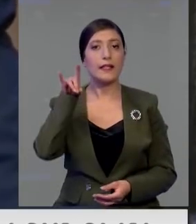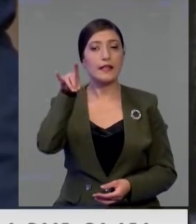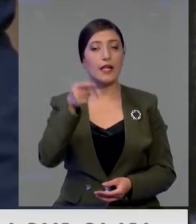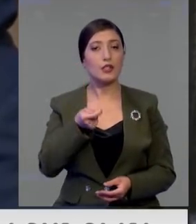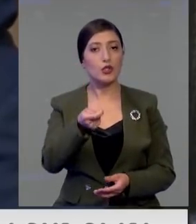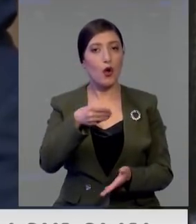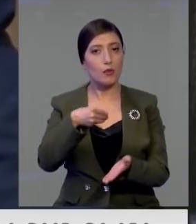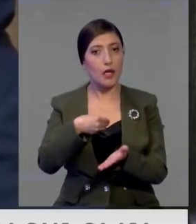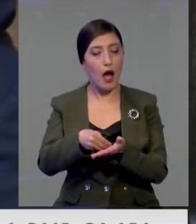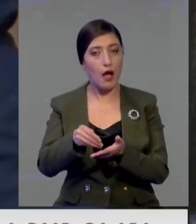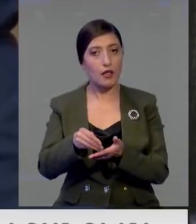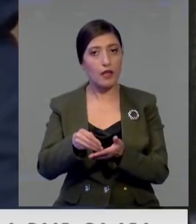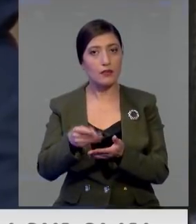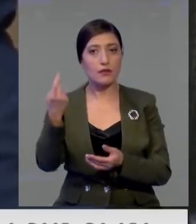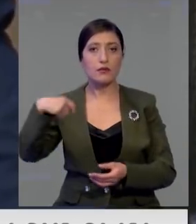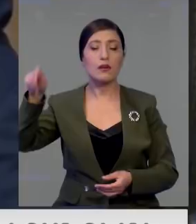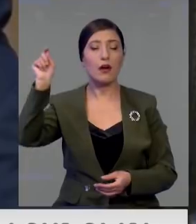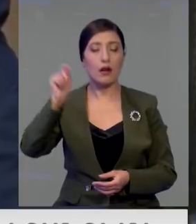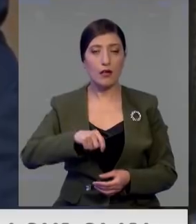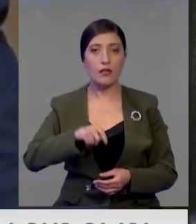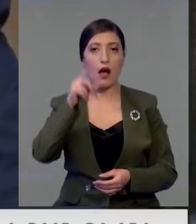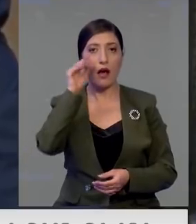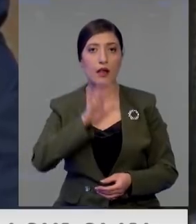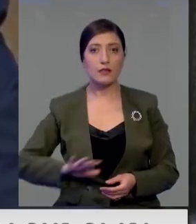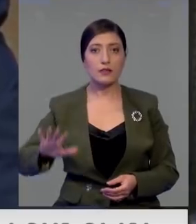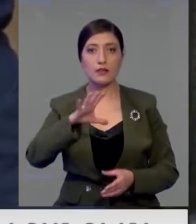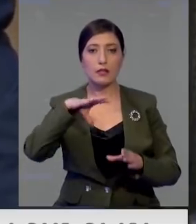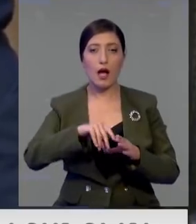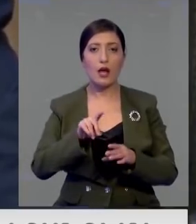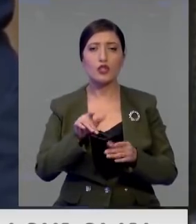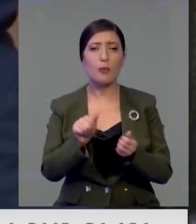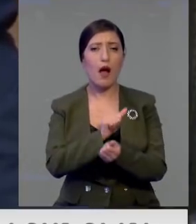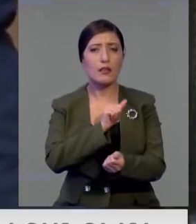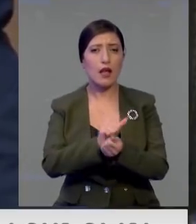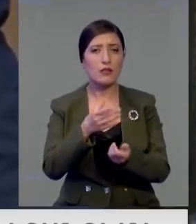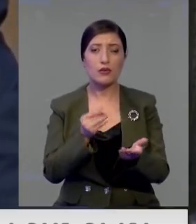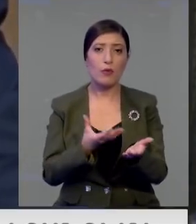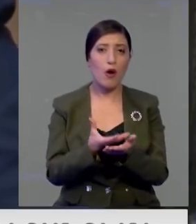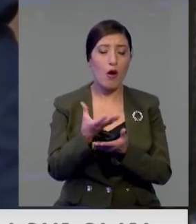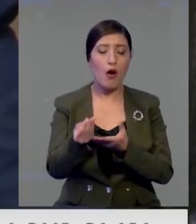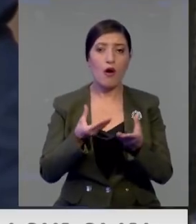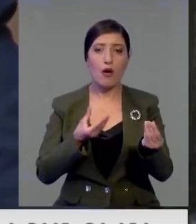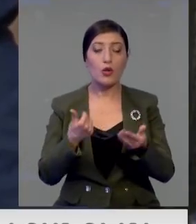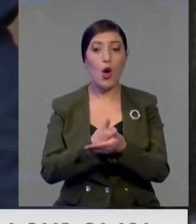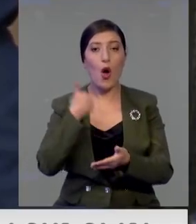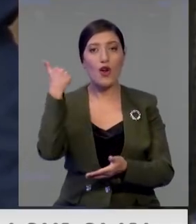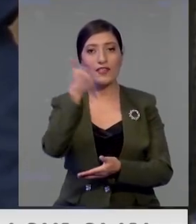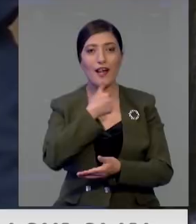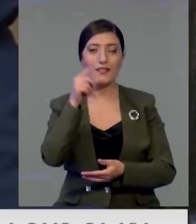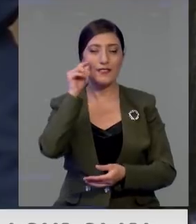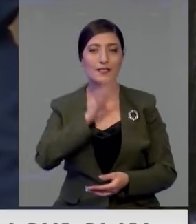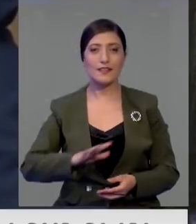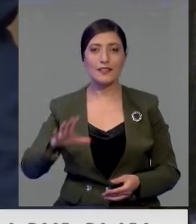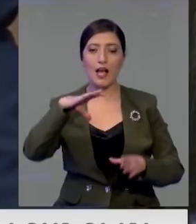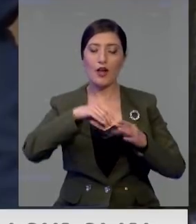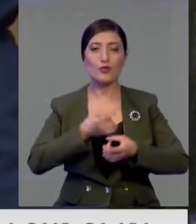առնել, գալ Հայաստան, այս բոլոր պրոցեդուրաները անցնել և նոր տարիներ նշել Հայաստանի